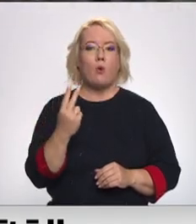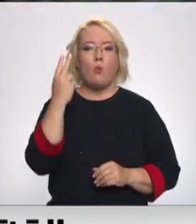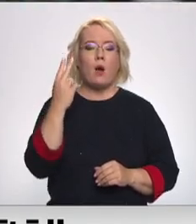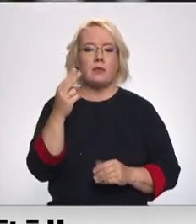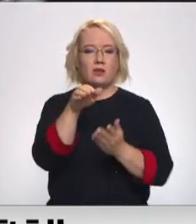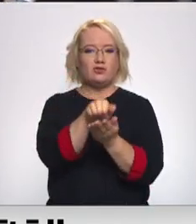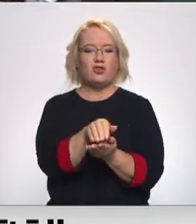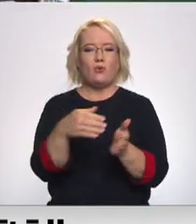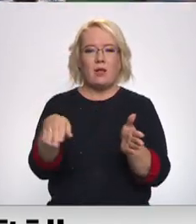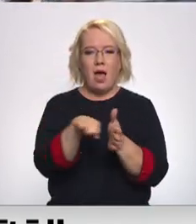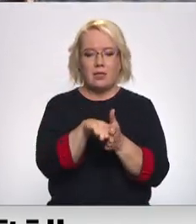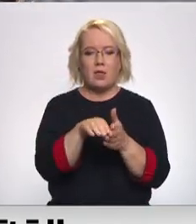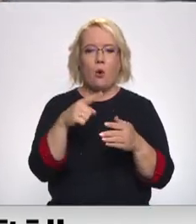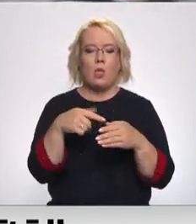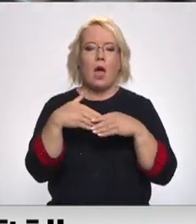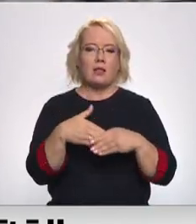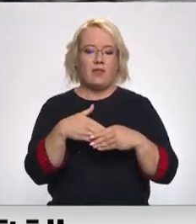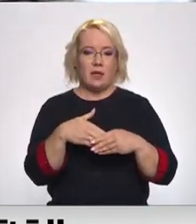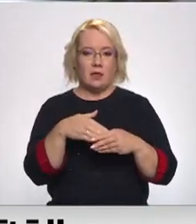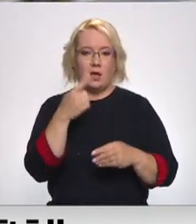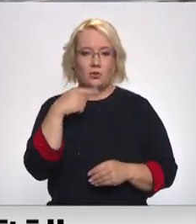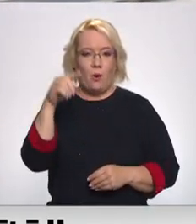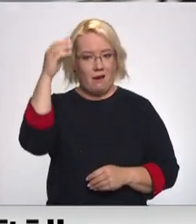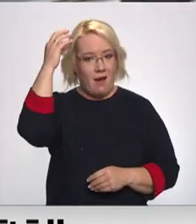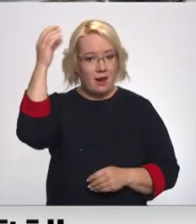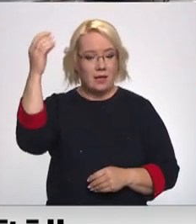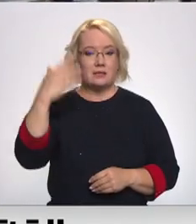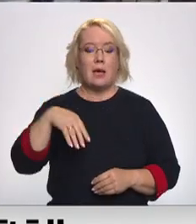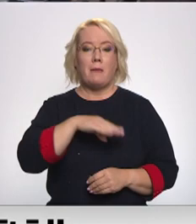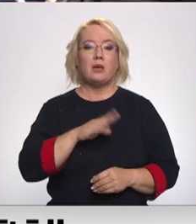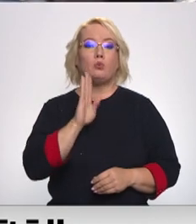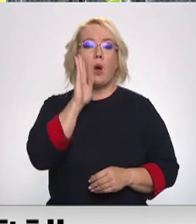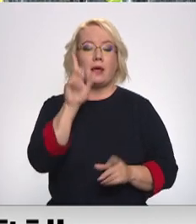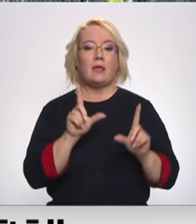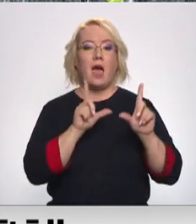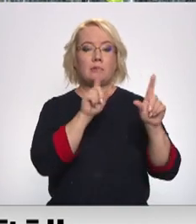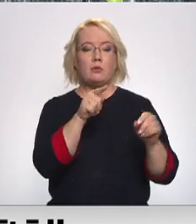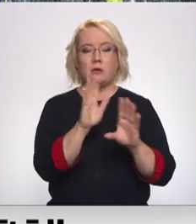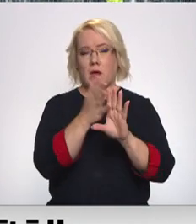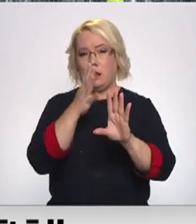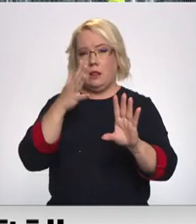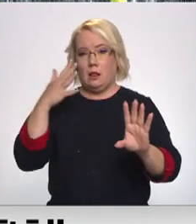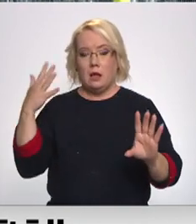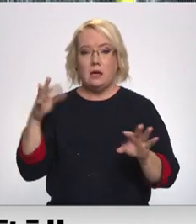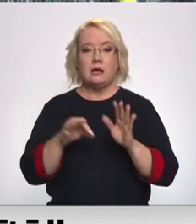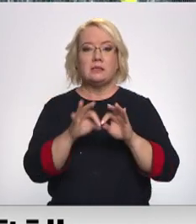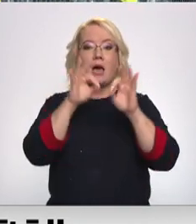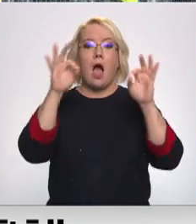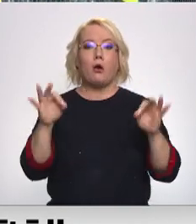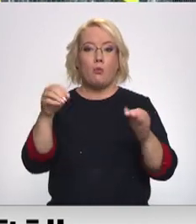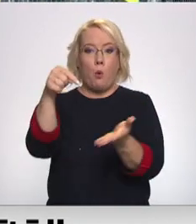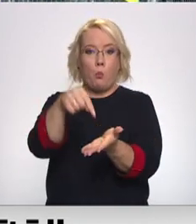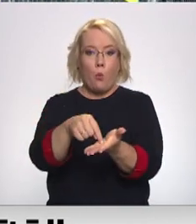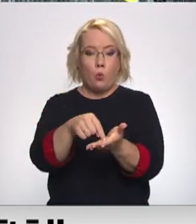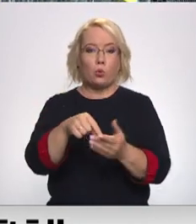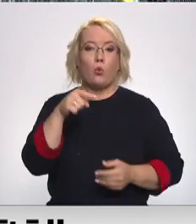šķirstu klātienē un atvadīties no viņas. Un arī mēs no rīta aizbraucām uz šīs garās rindas sākuma punktu, kas